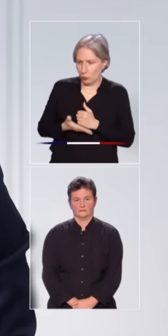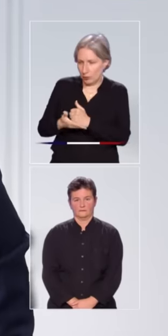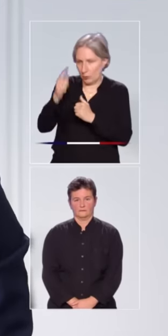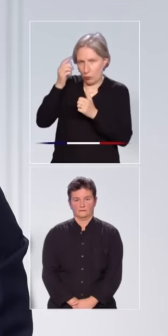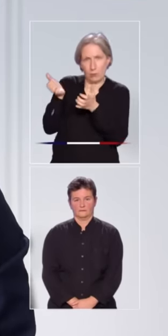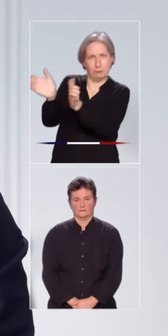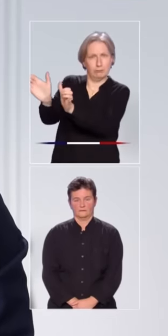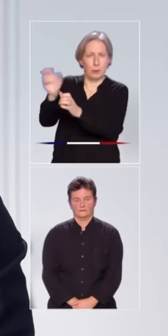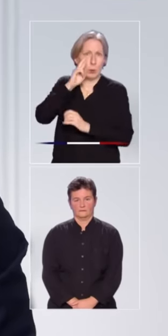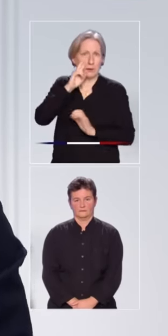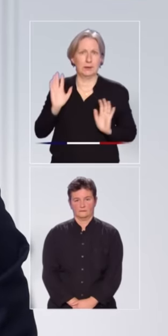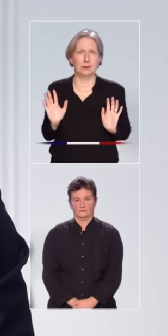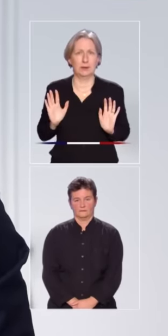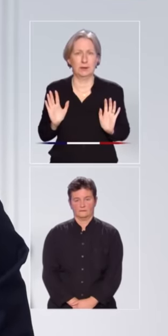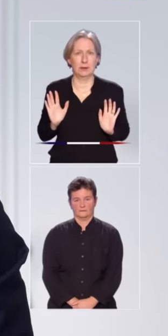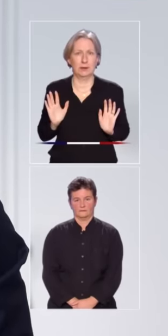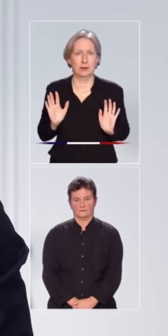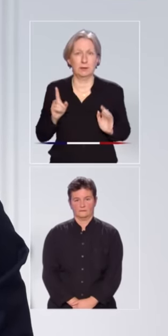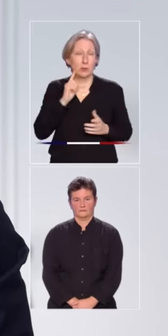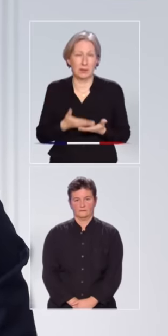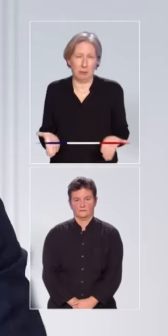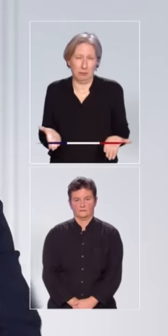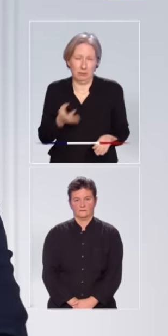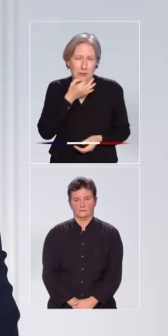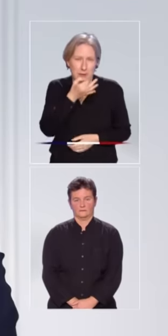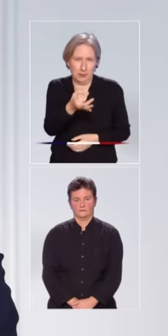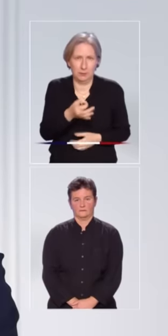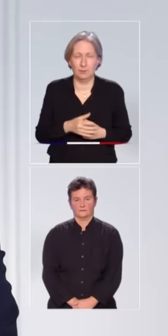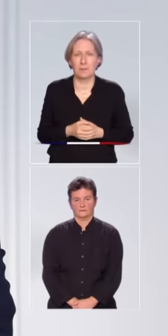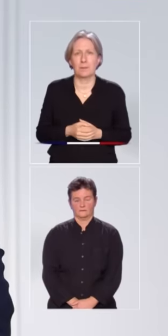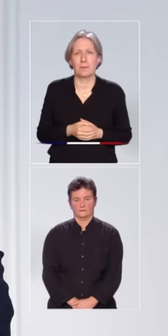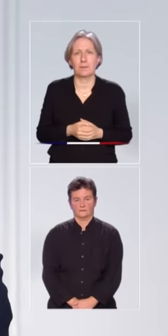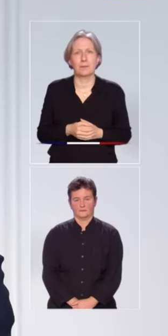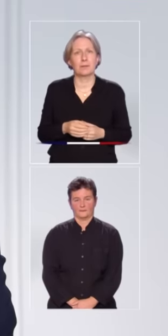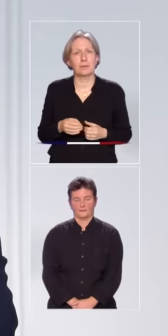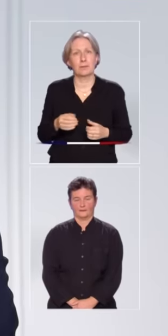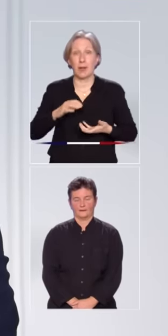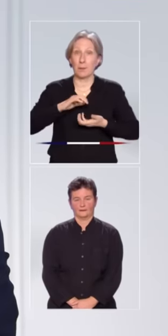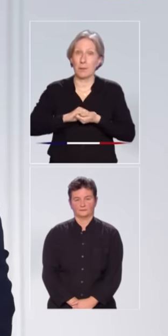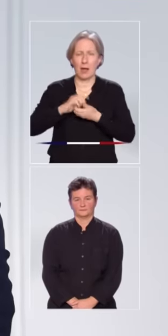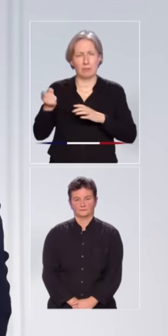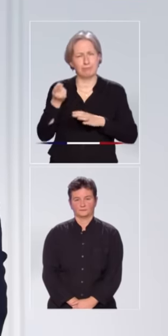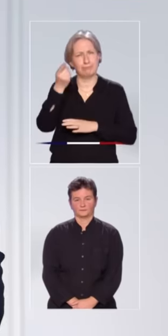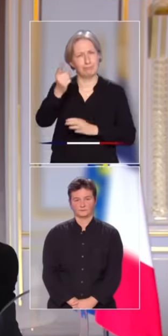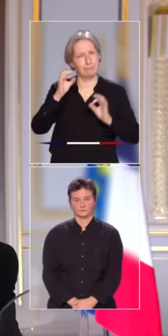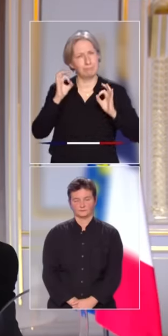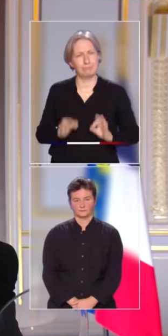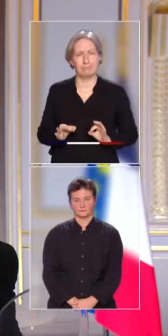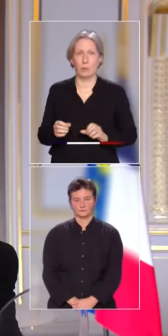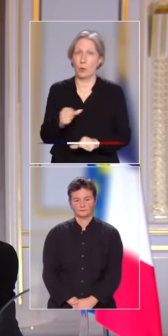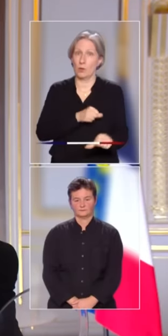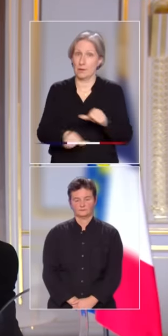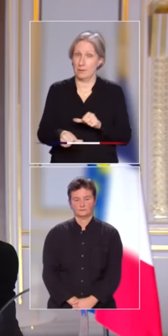que, je vais vous dire très simplement, il n'y a pas de paix durable s'il n'y a pas